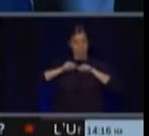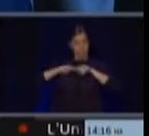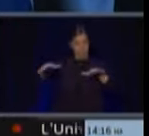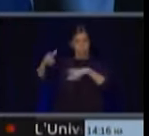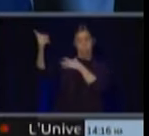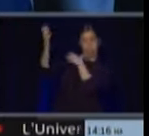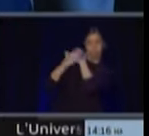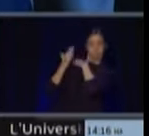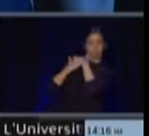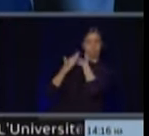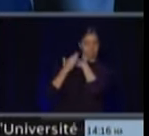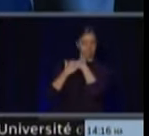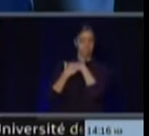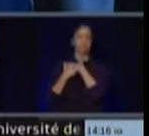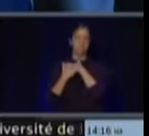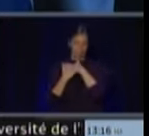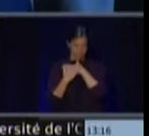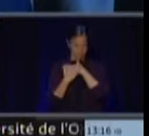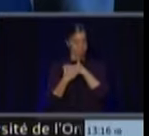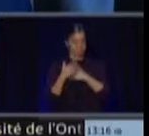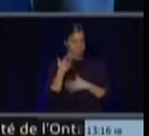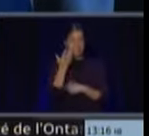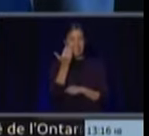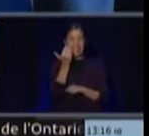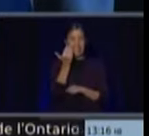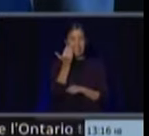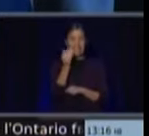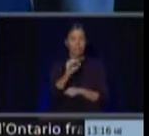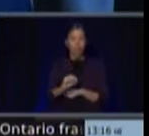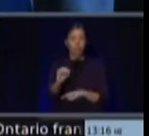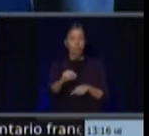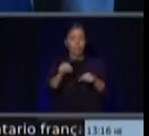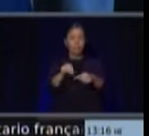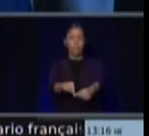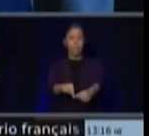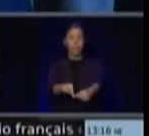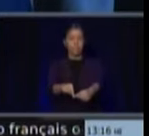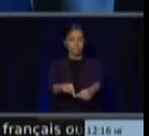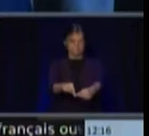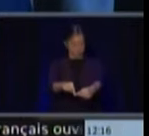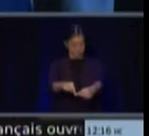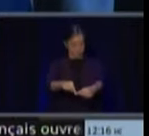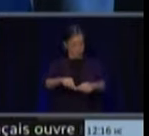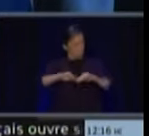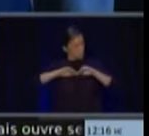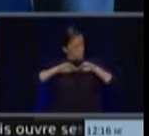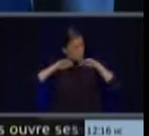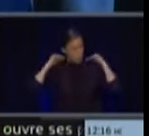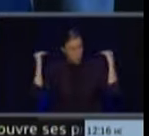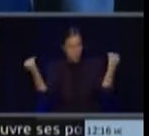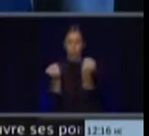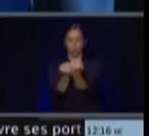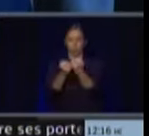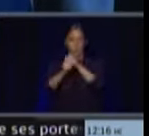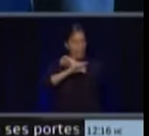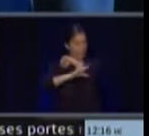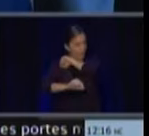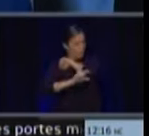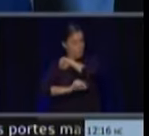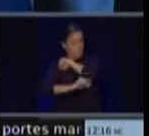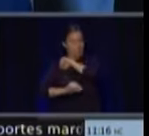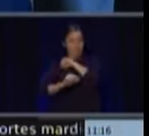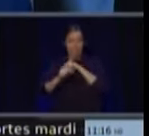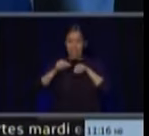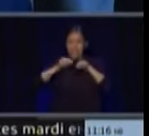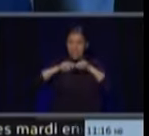publique, puis je vous annonce qu'à compter du 15 octobre, tous les intervenants, je dis bien tous les intervenants de la